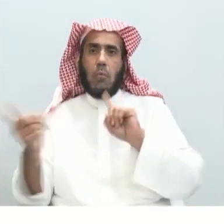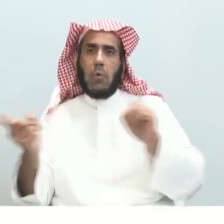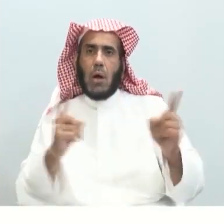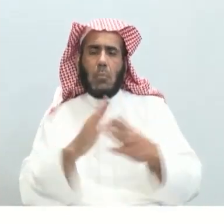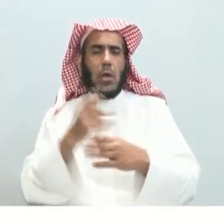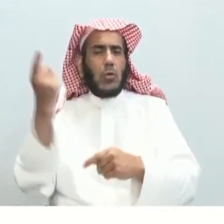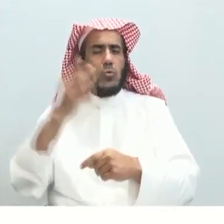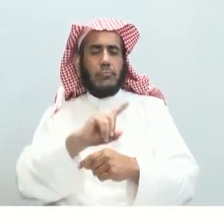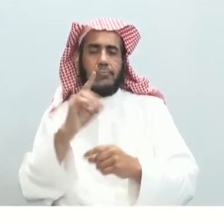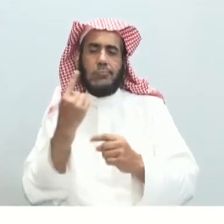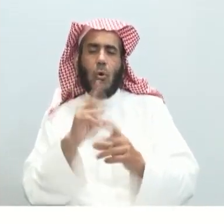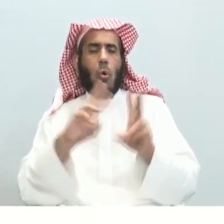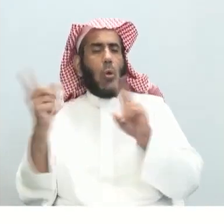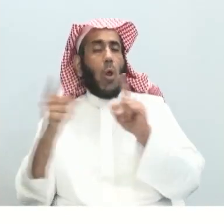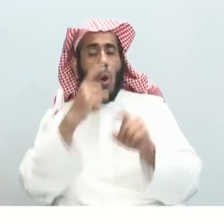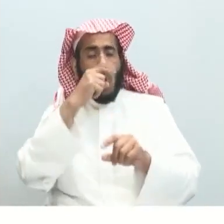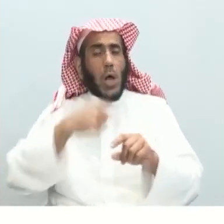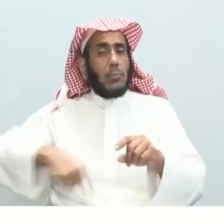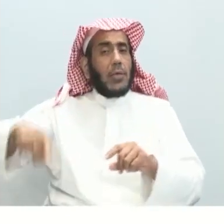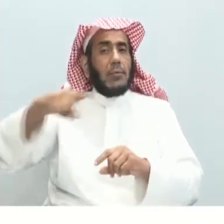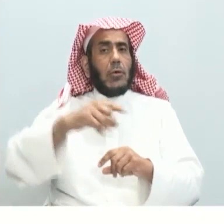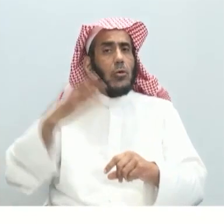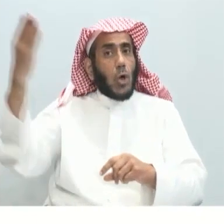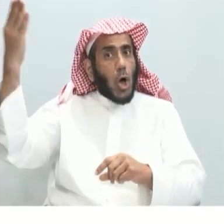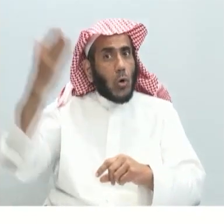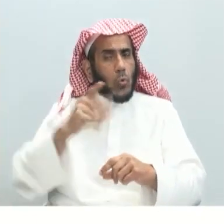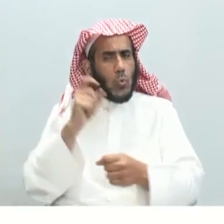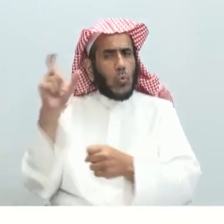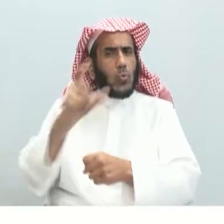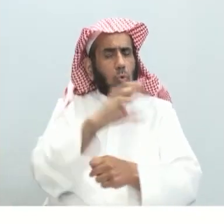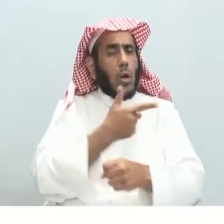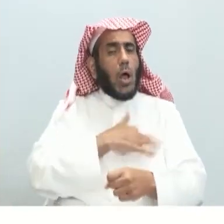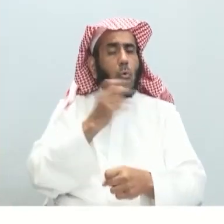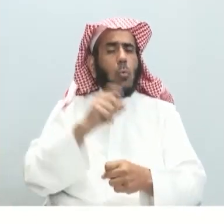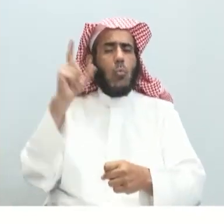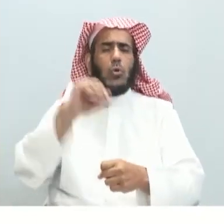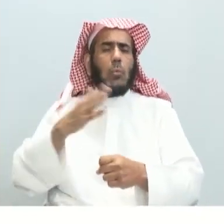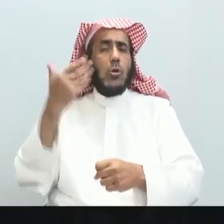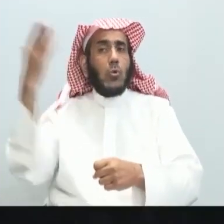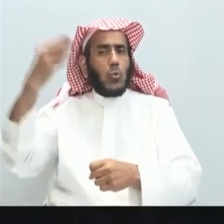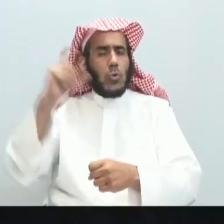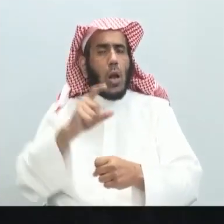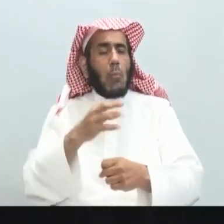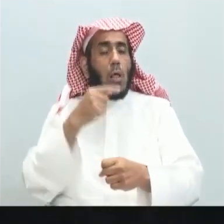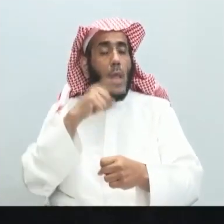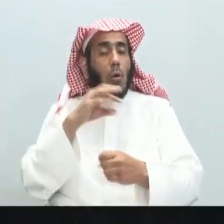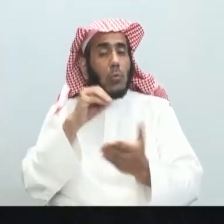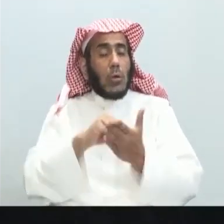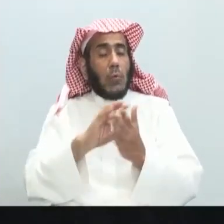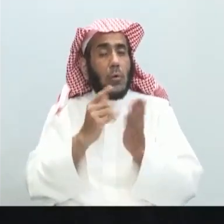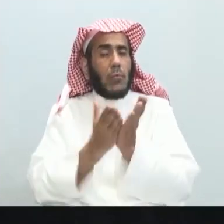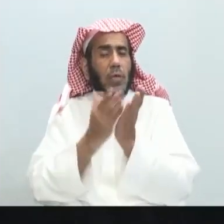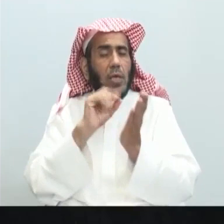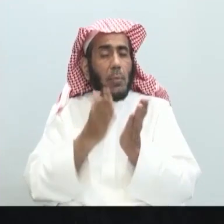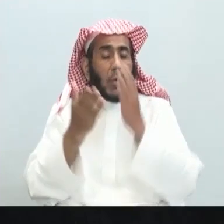احد من رسله ف الواجب علينا جميعا ان نؤمن بالانبياء والرسل كلهم من ذكرهم الله تعالى